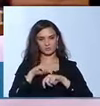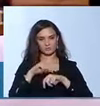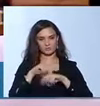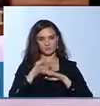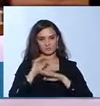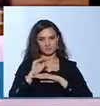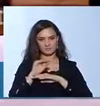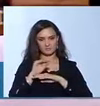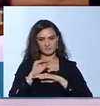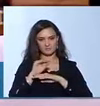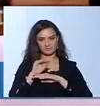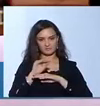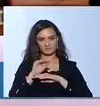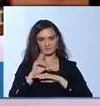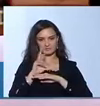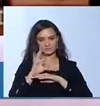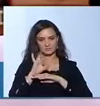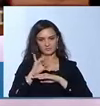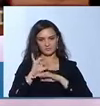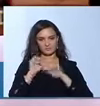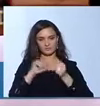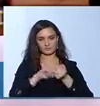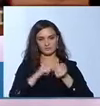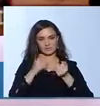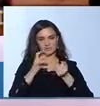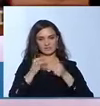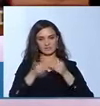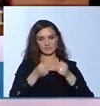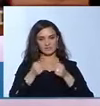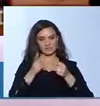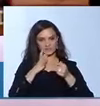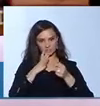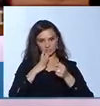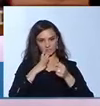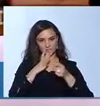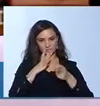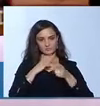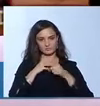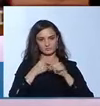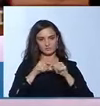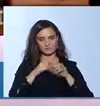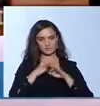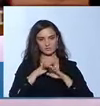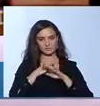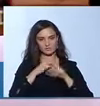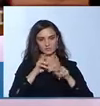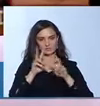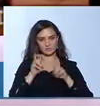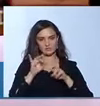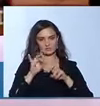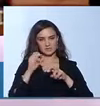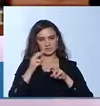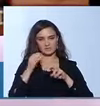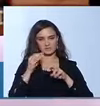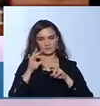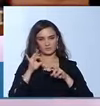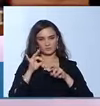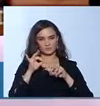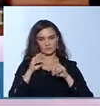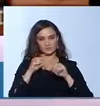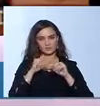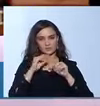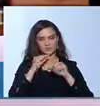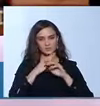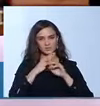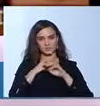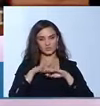მგრძნობელობა, რომელიც შეიძლება გენეტიკური წინასწარგანწყობითაც იყოს განსაზღვრული. ეს არის ეგრეთ წოდებული რეცეპტორული თეორია, არსებობს, როდესაც